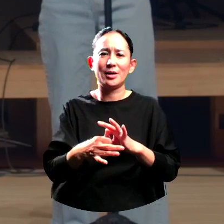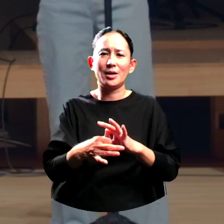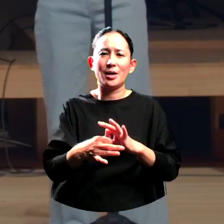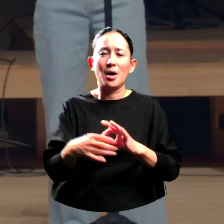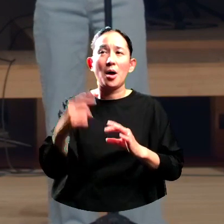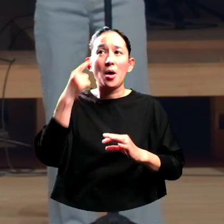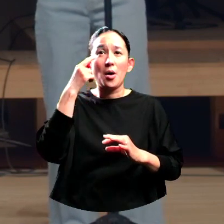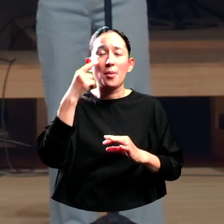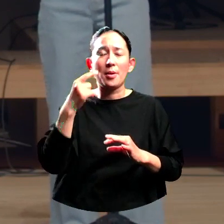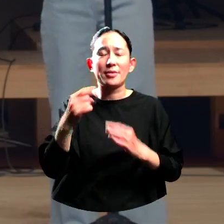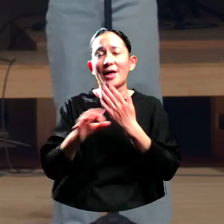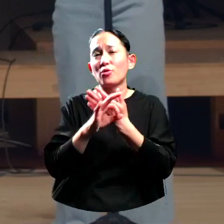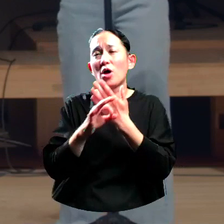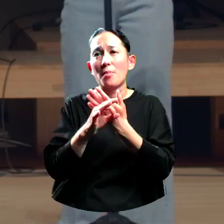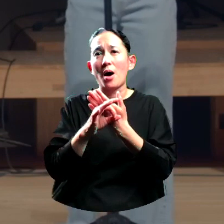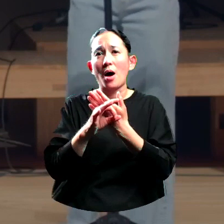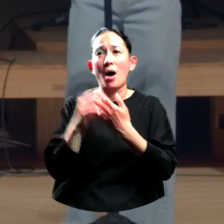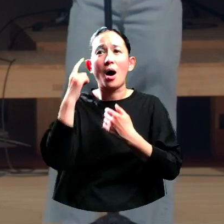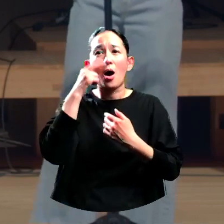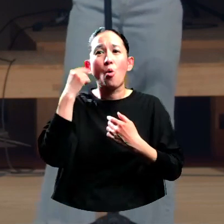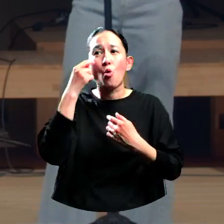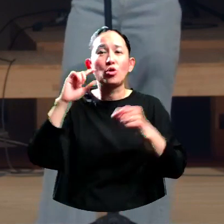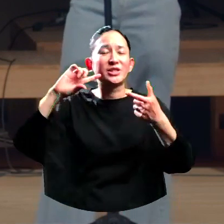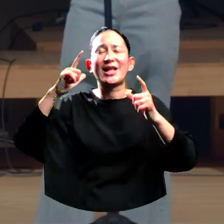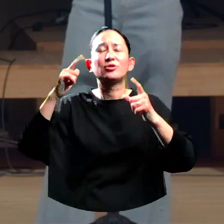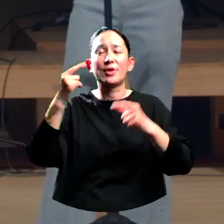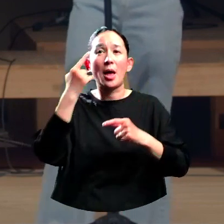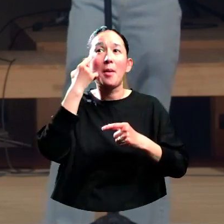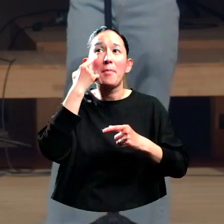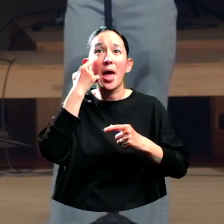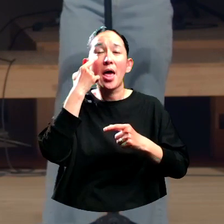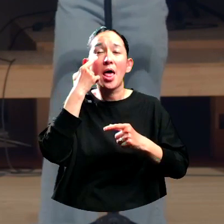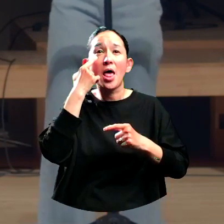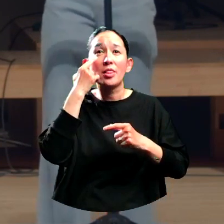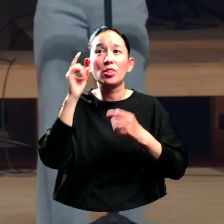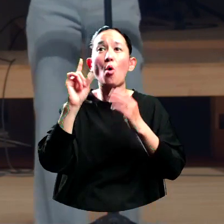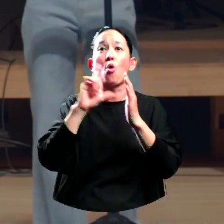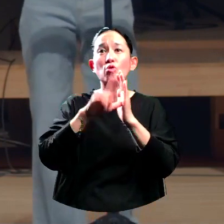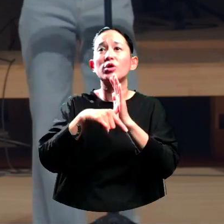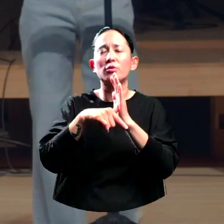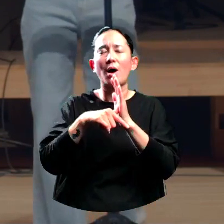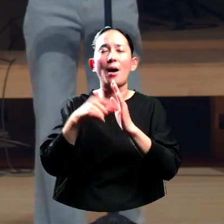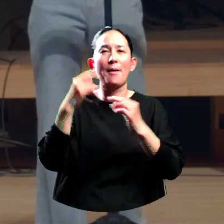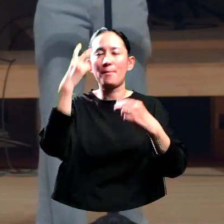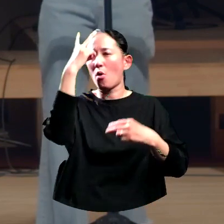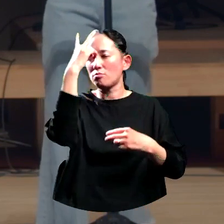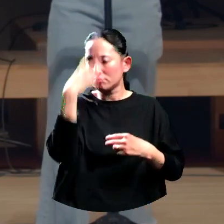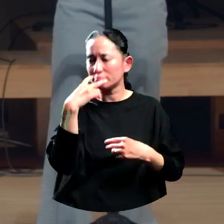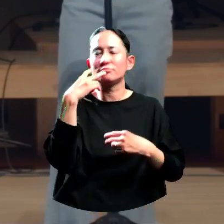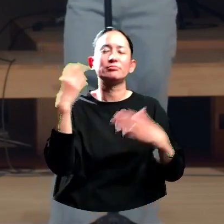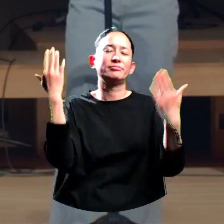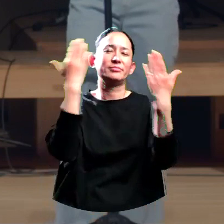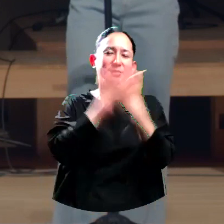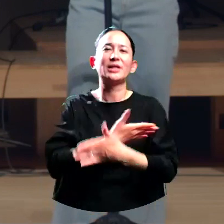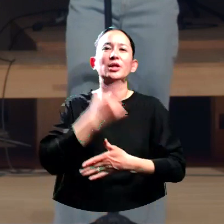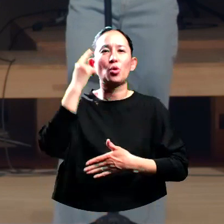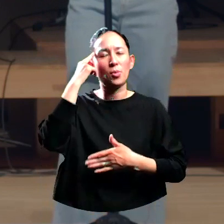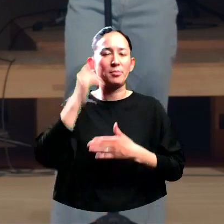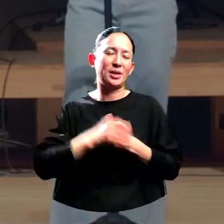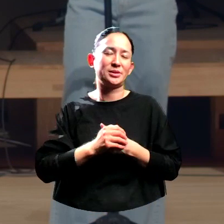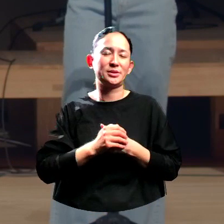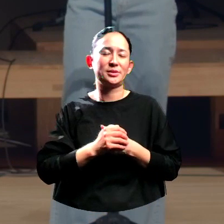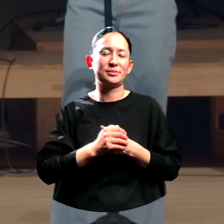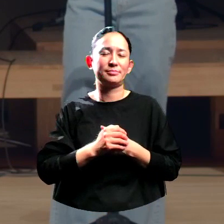明していたでしょう。 This happened in the ocean with a surfboard, so if it would have hit in the wrong